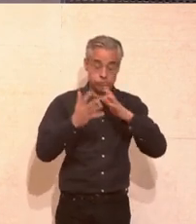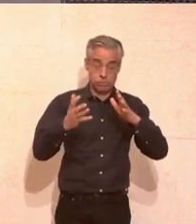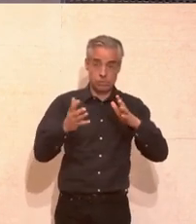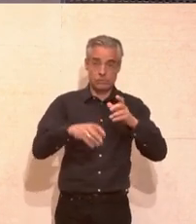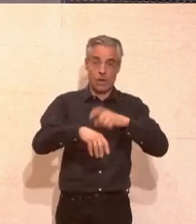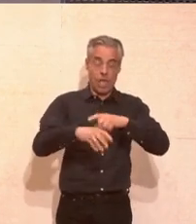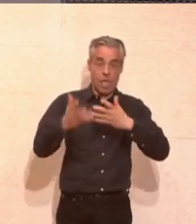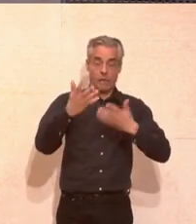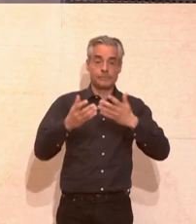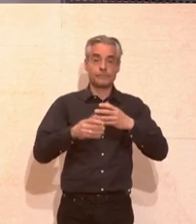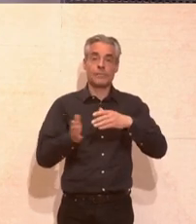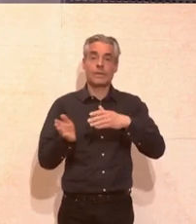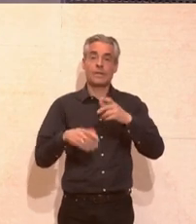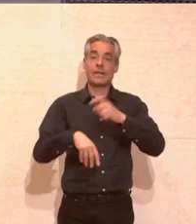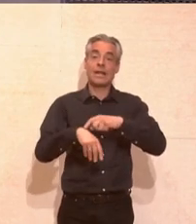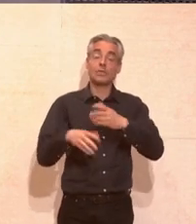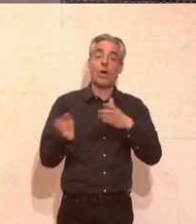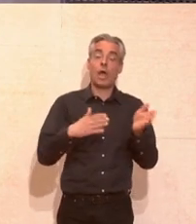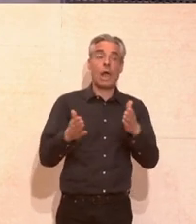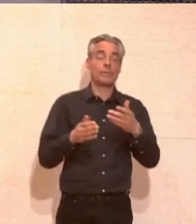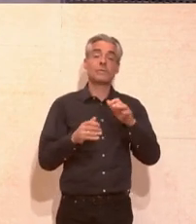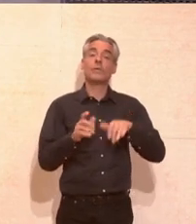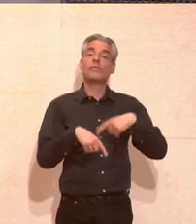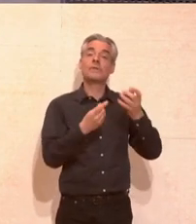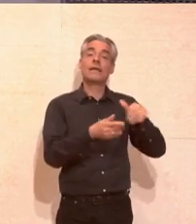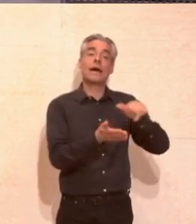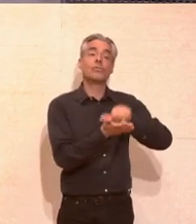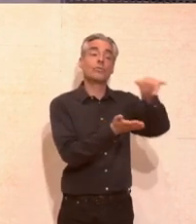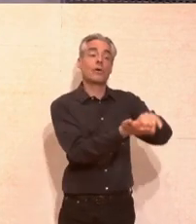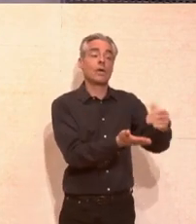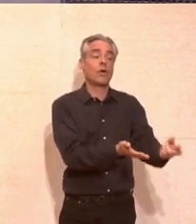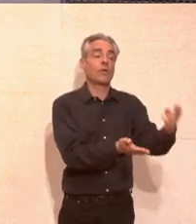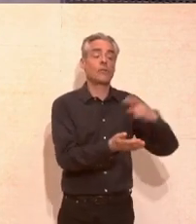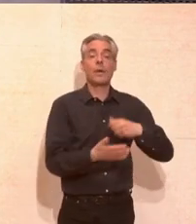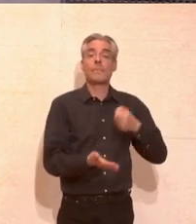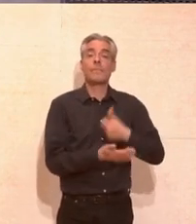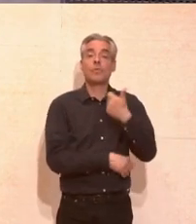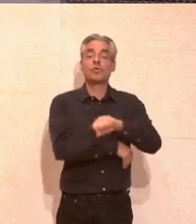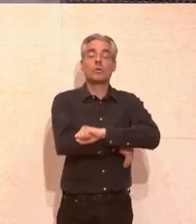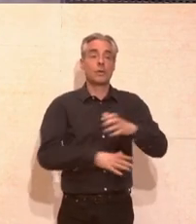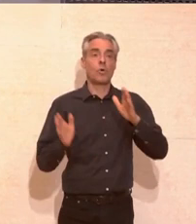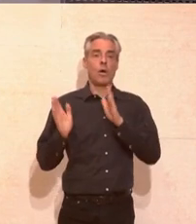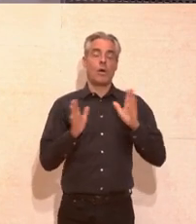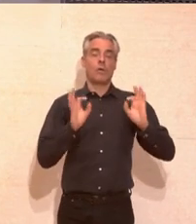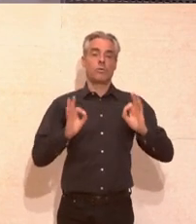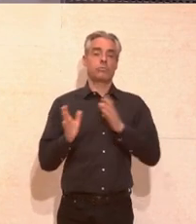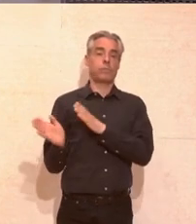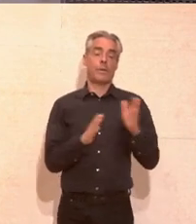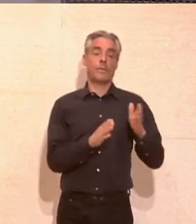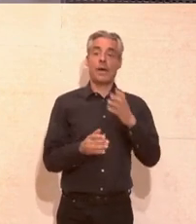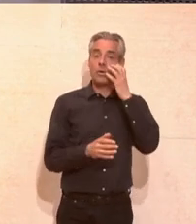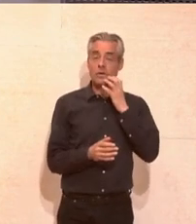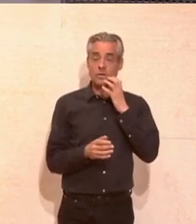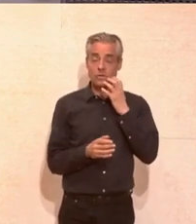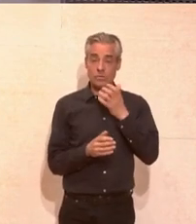que le phénomène jet lag, c'est exactement ça. Si vous partez à New York et que vous revenez, il va vous falloir au moins une semaine pour vous recaler. Ben, on a des ados qui font